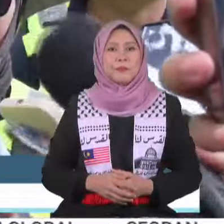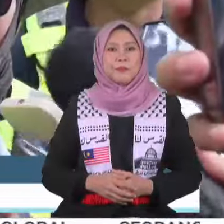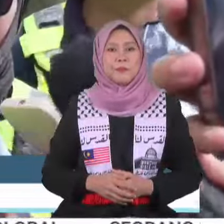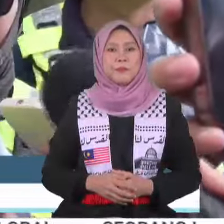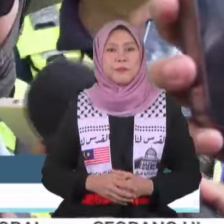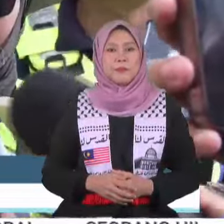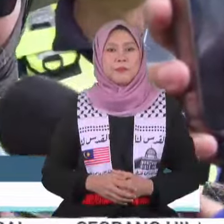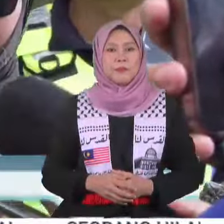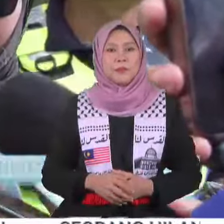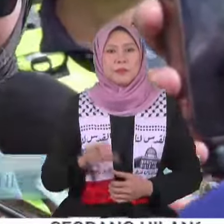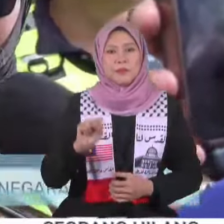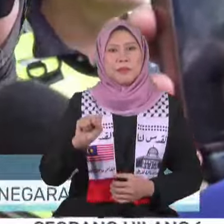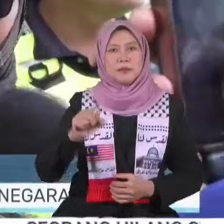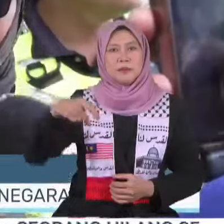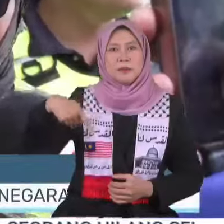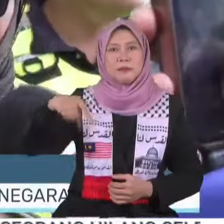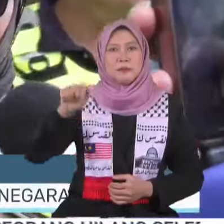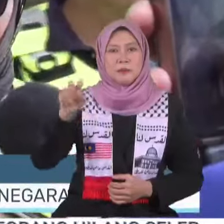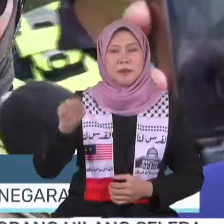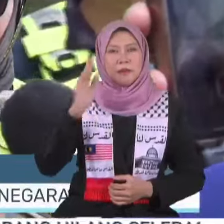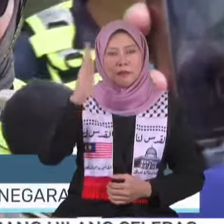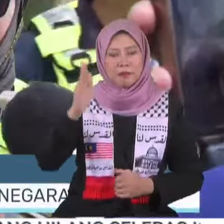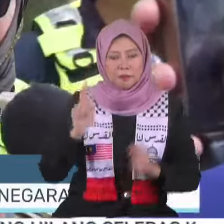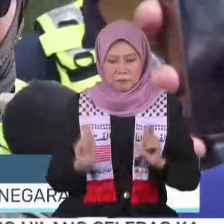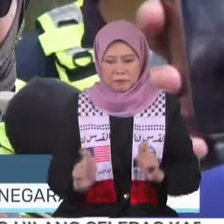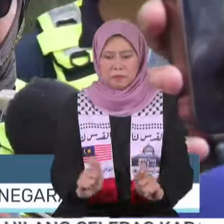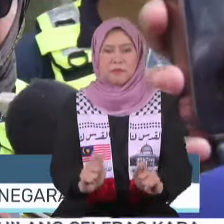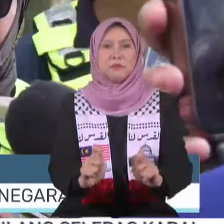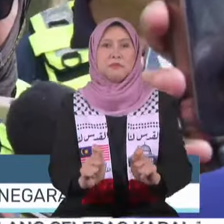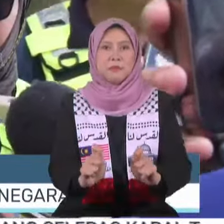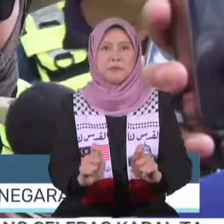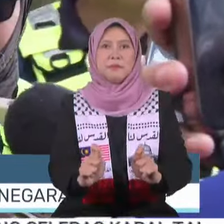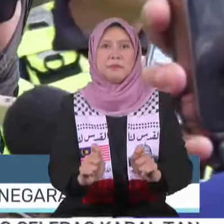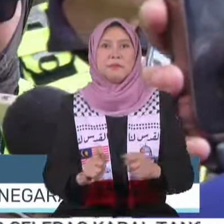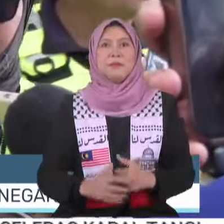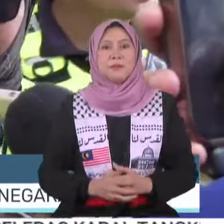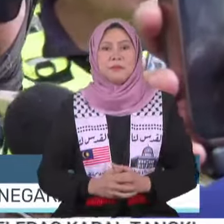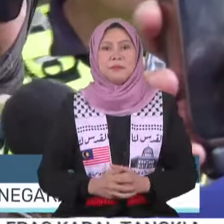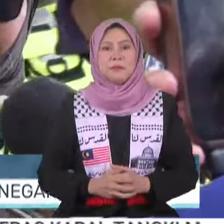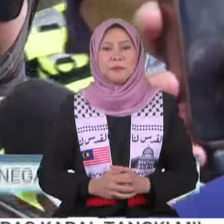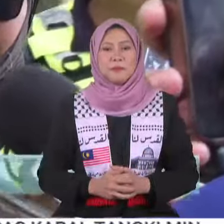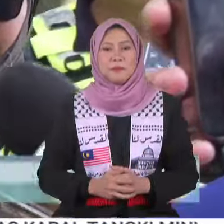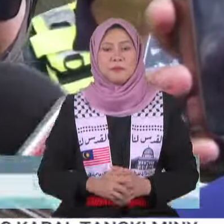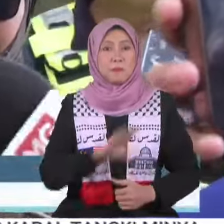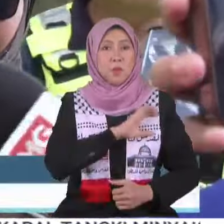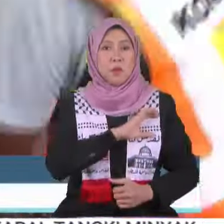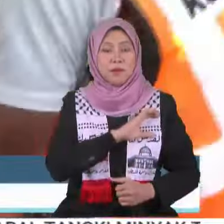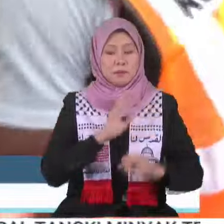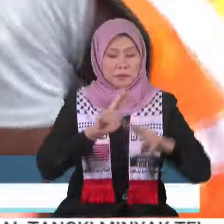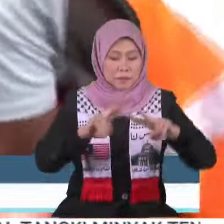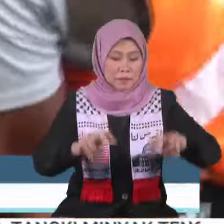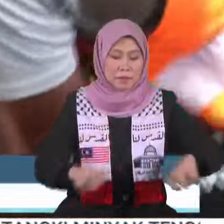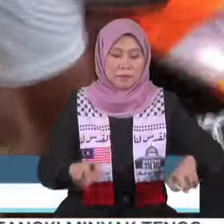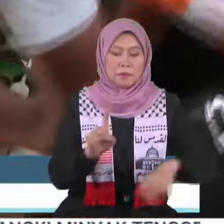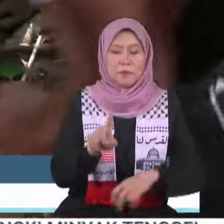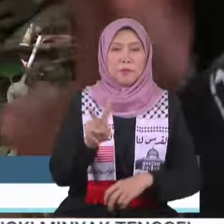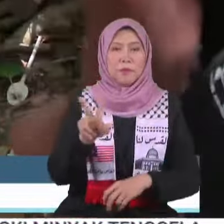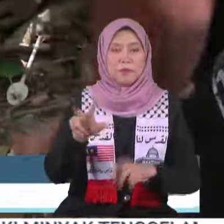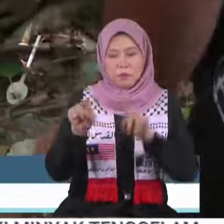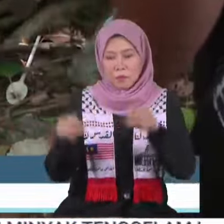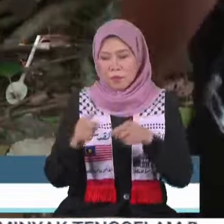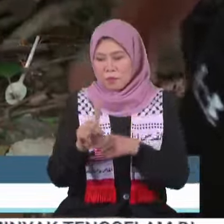Jadi pihak SPAN seterusnya akan mengambil tindakan, iaitu pihak premis akan disiasat di bawah Seksyen 123,